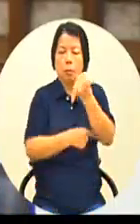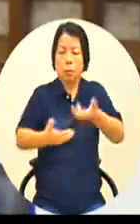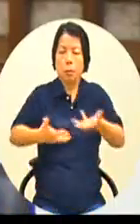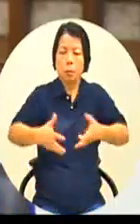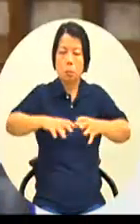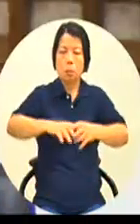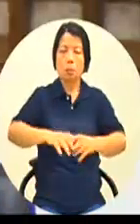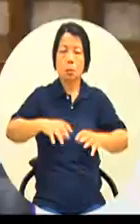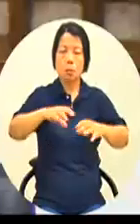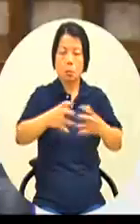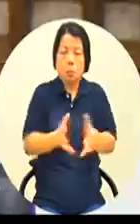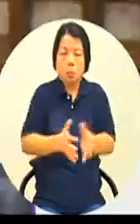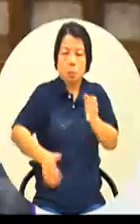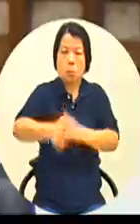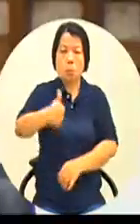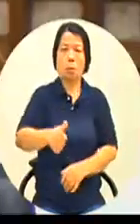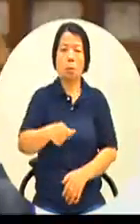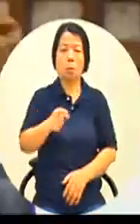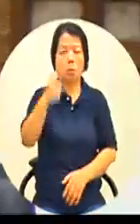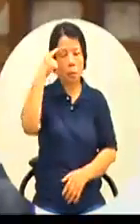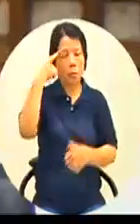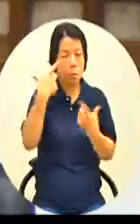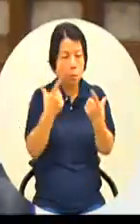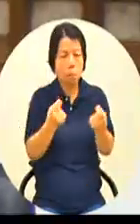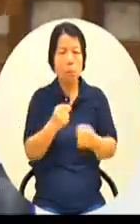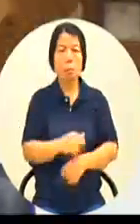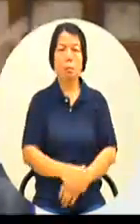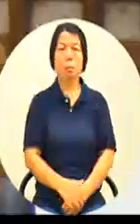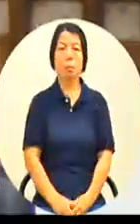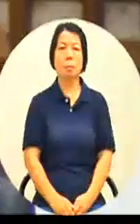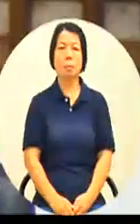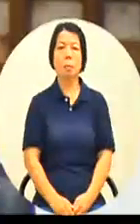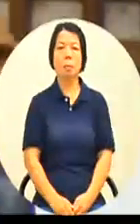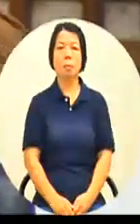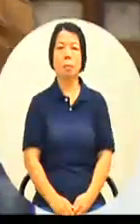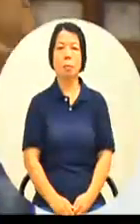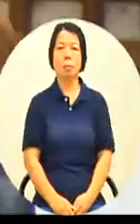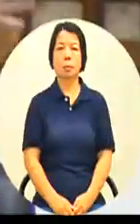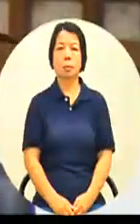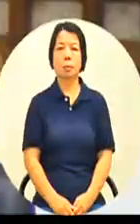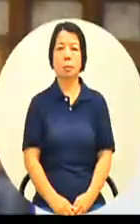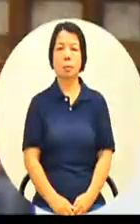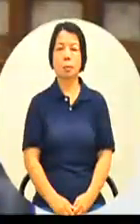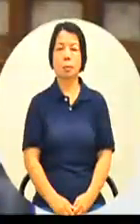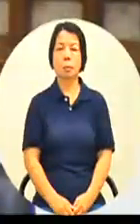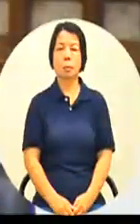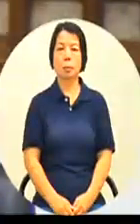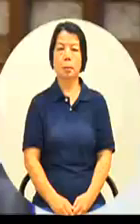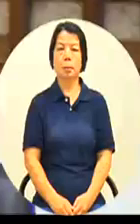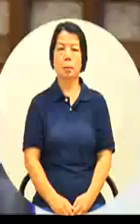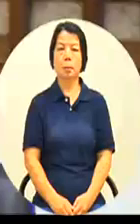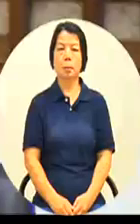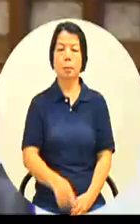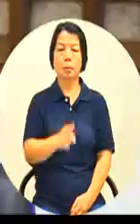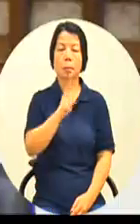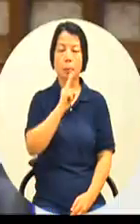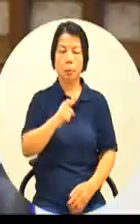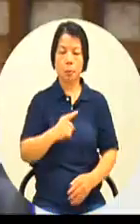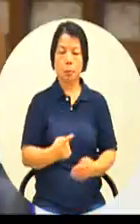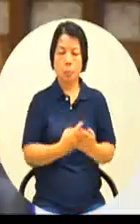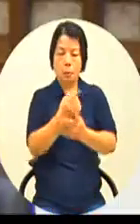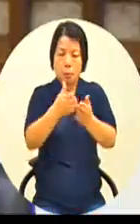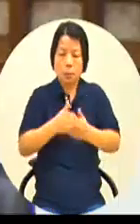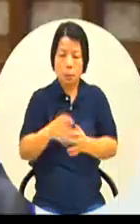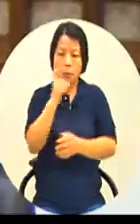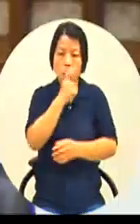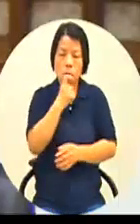安尼，你有同感无？无安尼尔得啦，其他唔免讲伊啊，我听袂清楚。伊讲只要开酒驾，